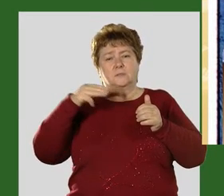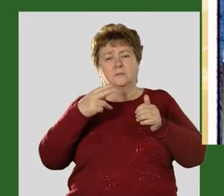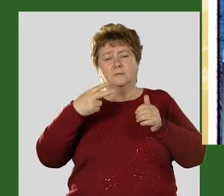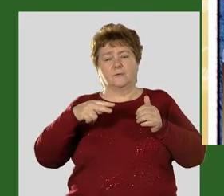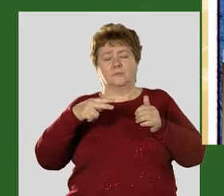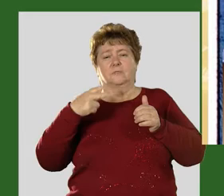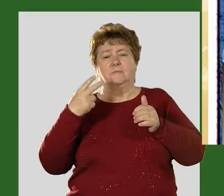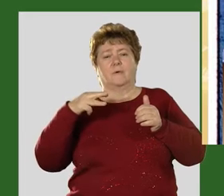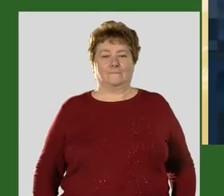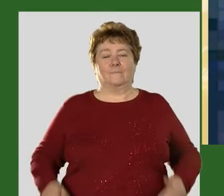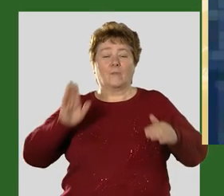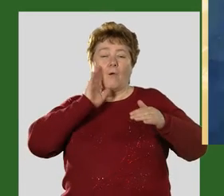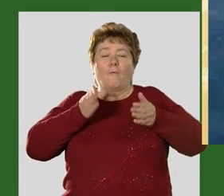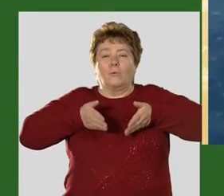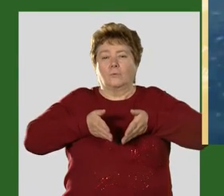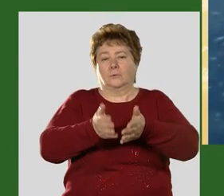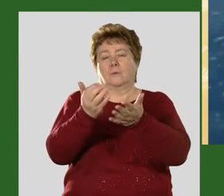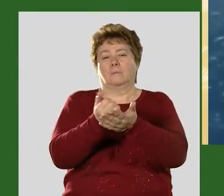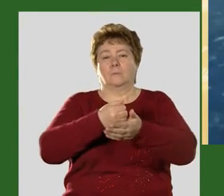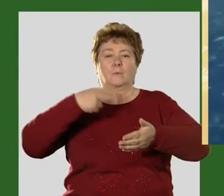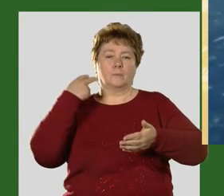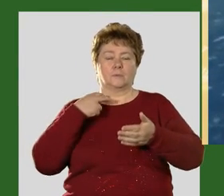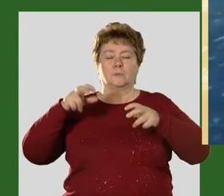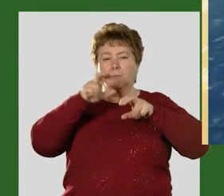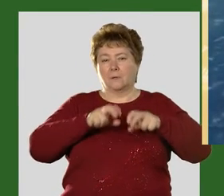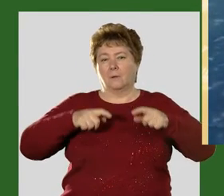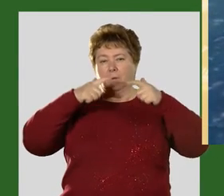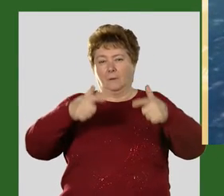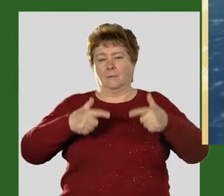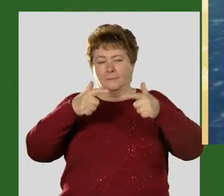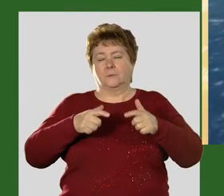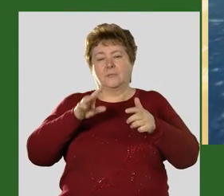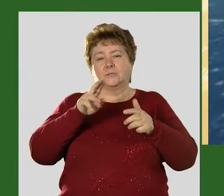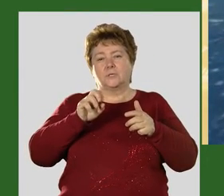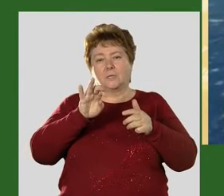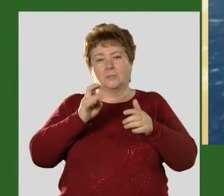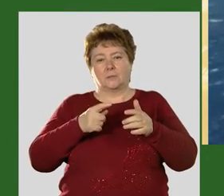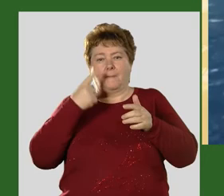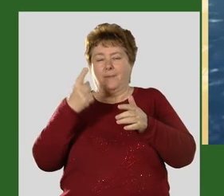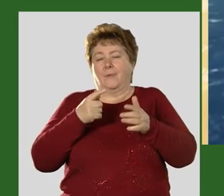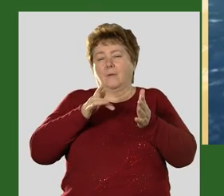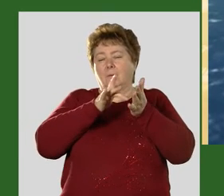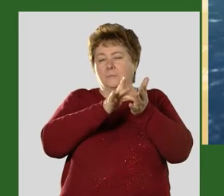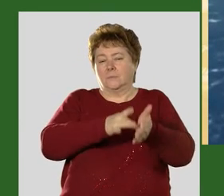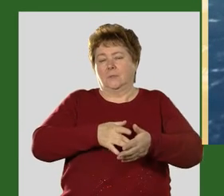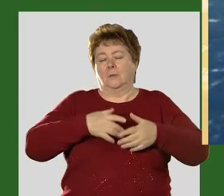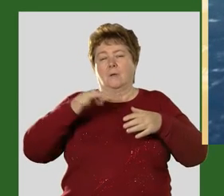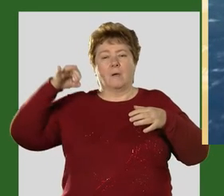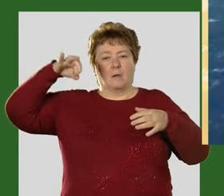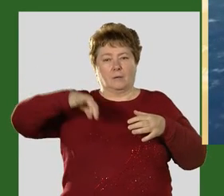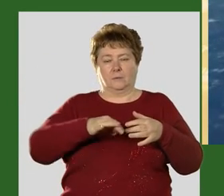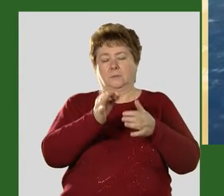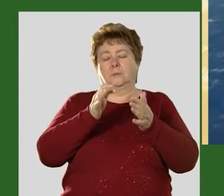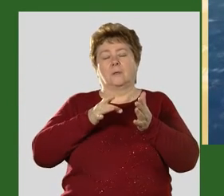11022 метра. Водную траншею обнаружил британский исследовательский корабль «Челленджер» во время первой глобальной